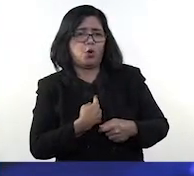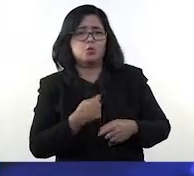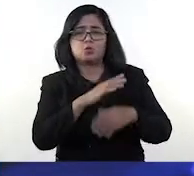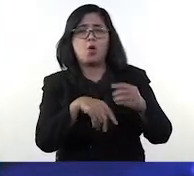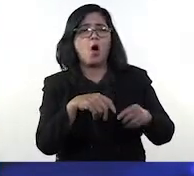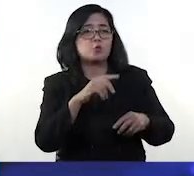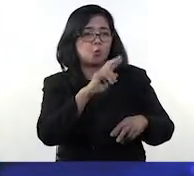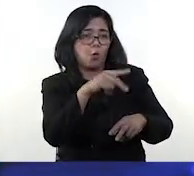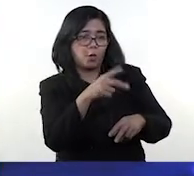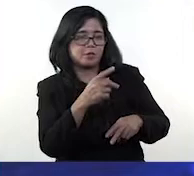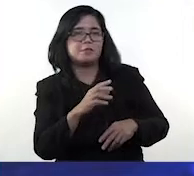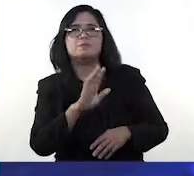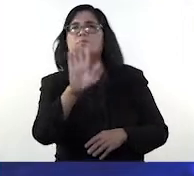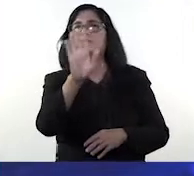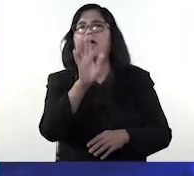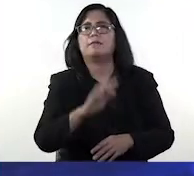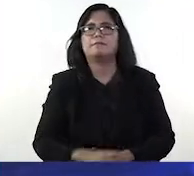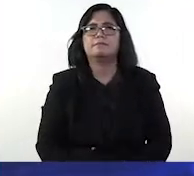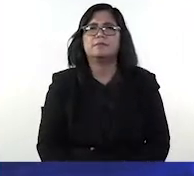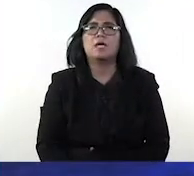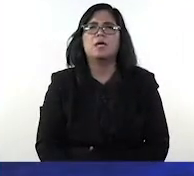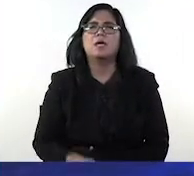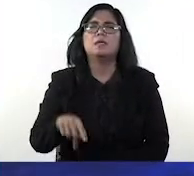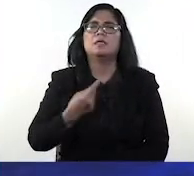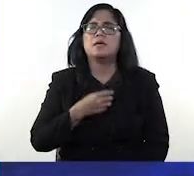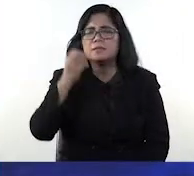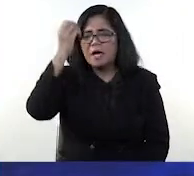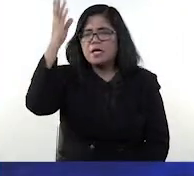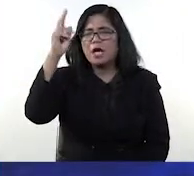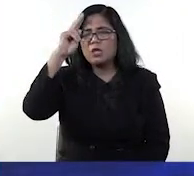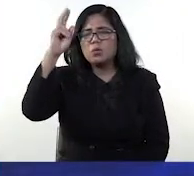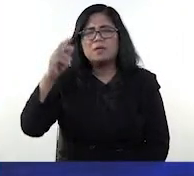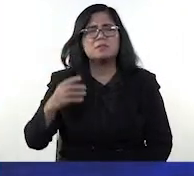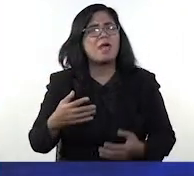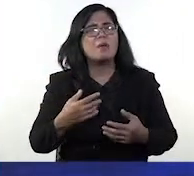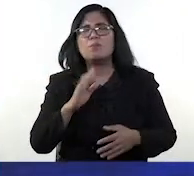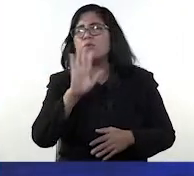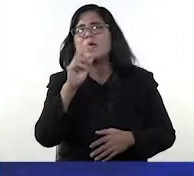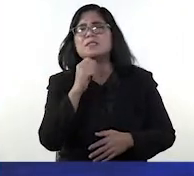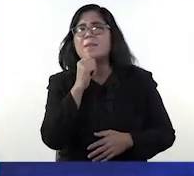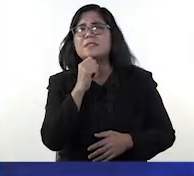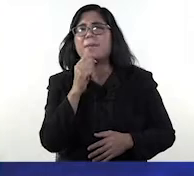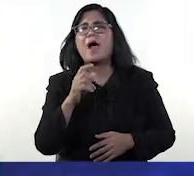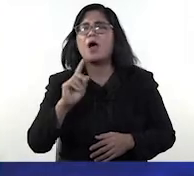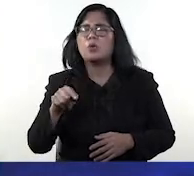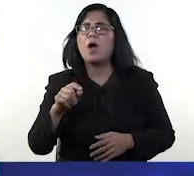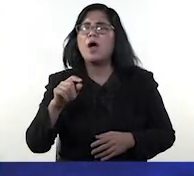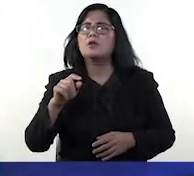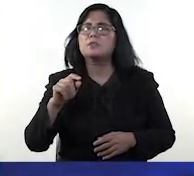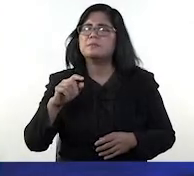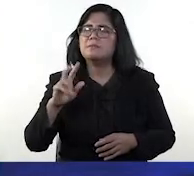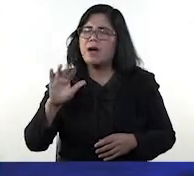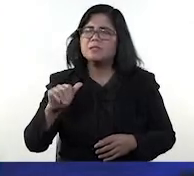semua harus kita koreksi rasa Hai tapi kita sadar Tuhan Saya bukan apa-apa saya bukan siapa-siapa aku masih harus